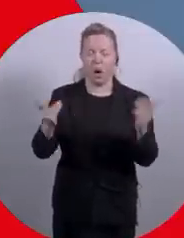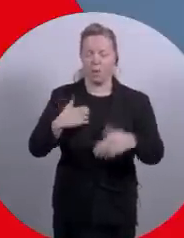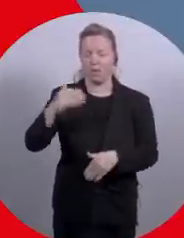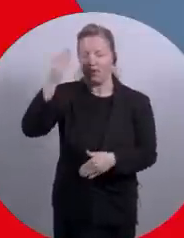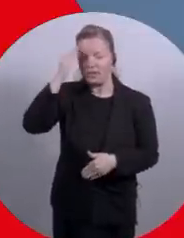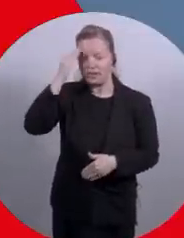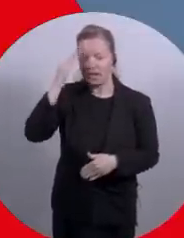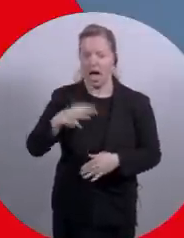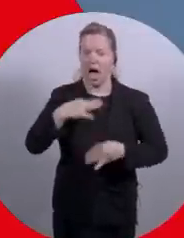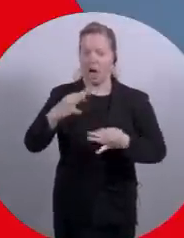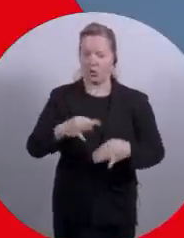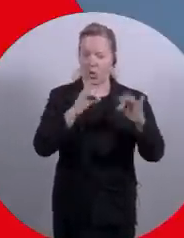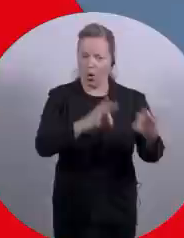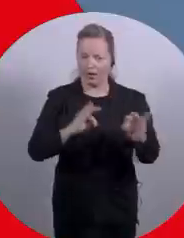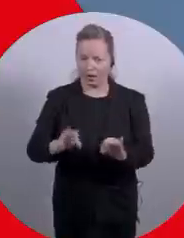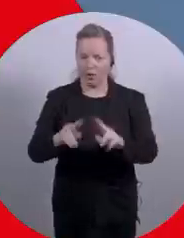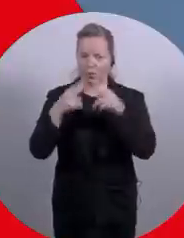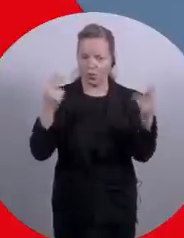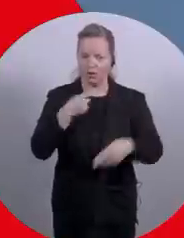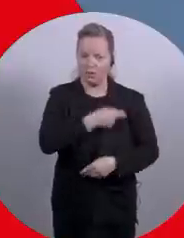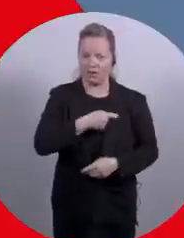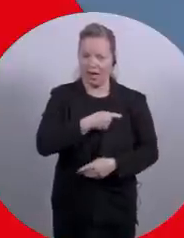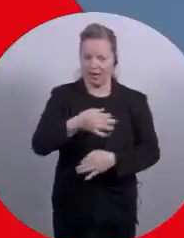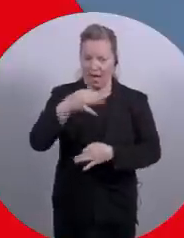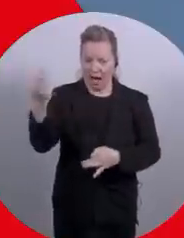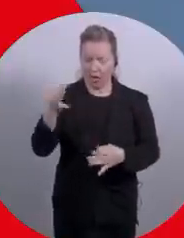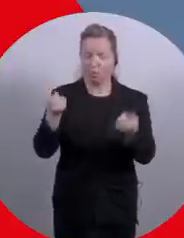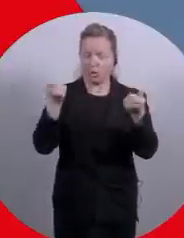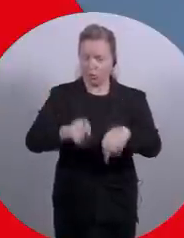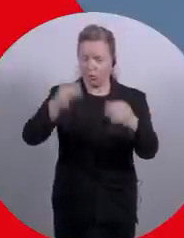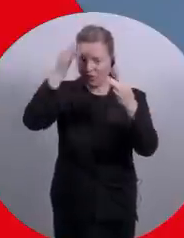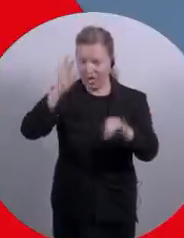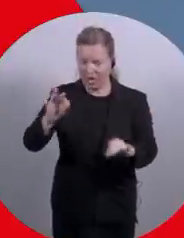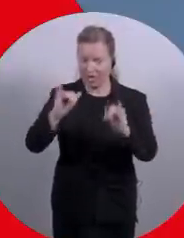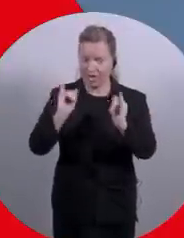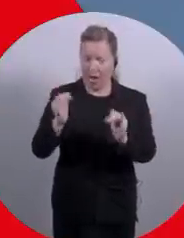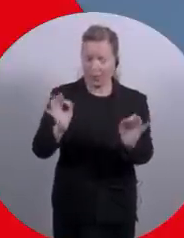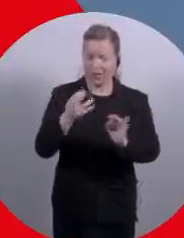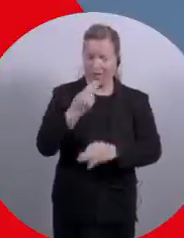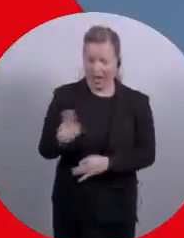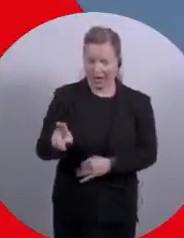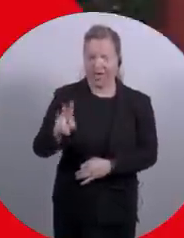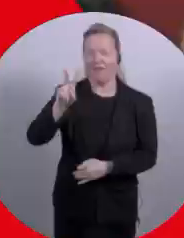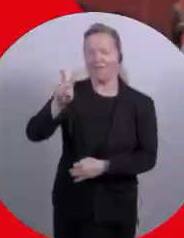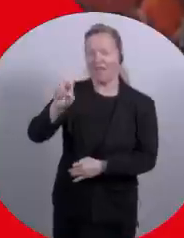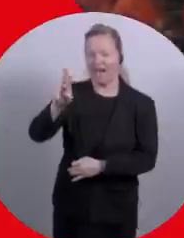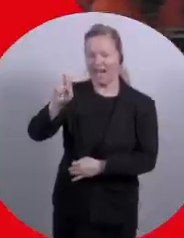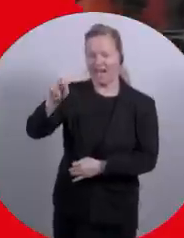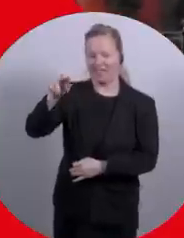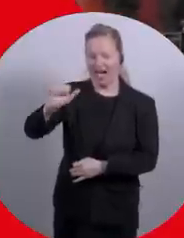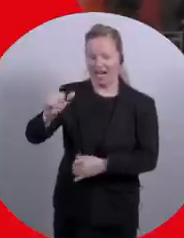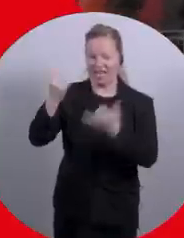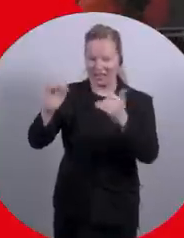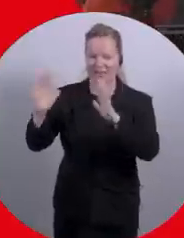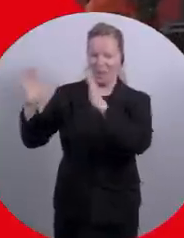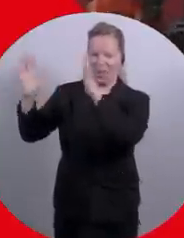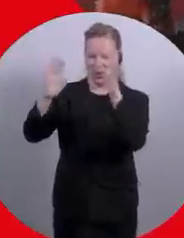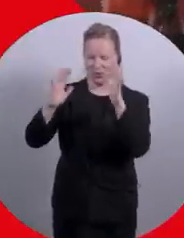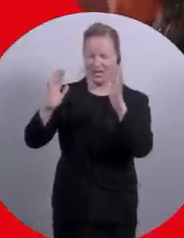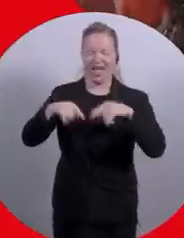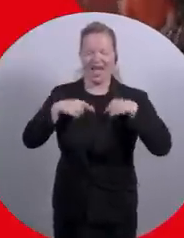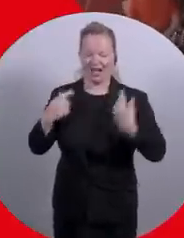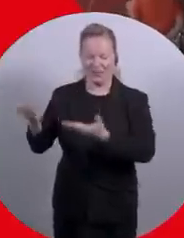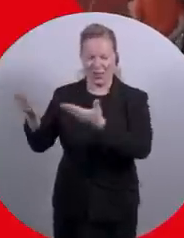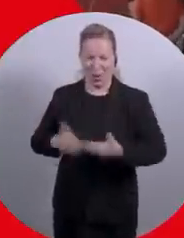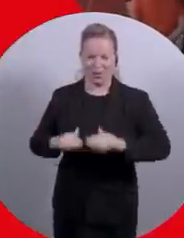Bundesparteitag beschlussfähig ist Verena das ist einer Applaus und herzlich willkommen auf der Bühne